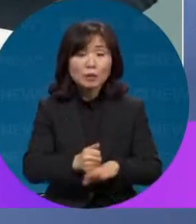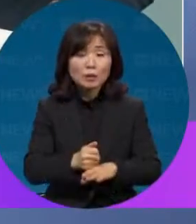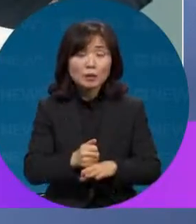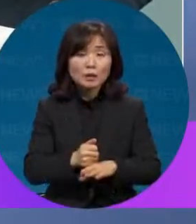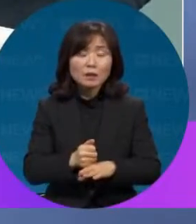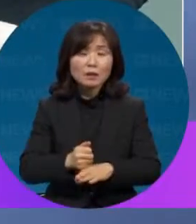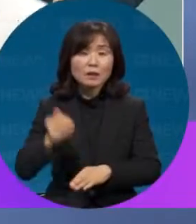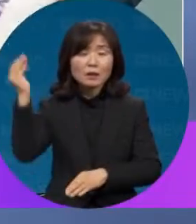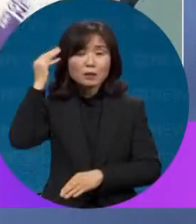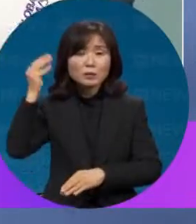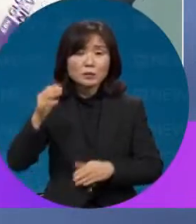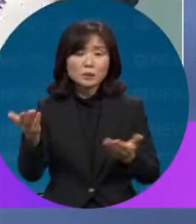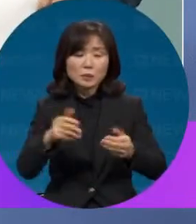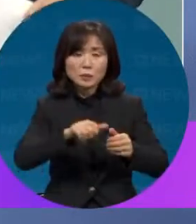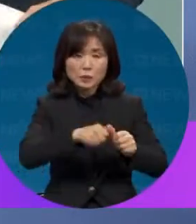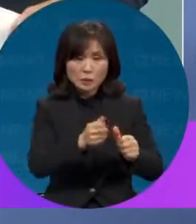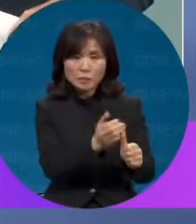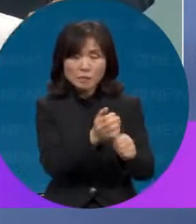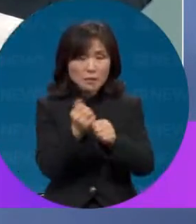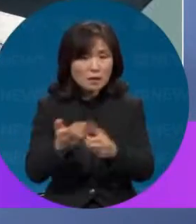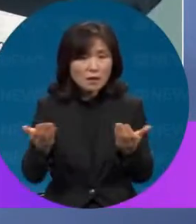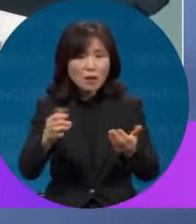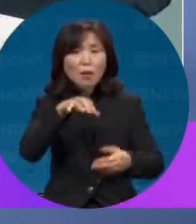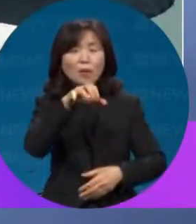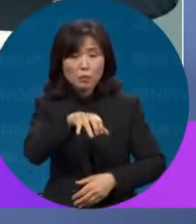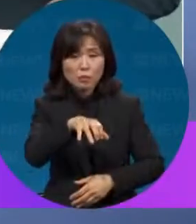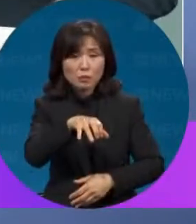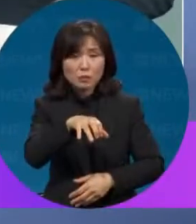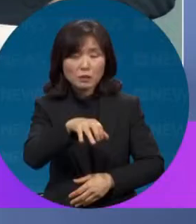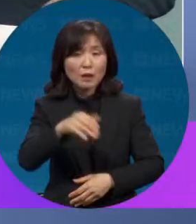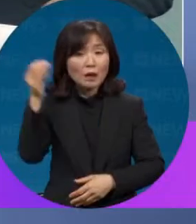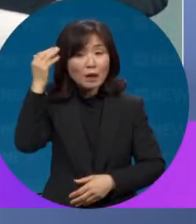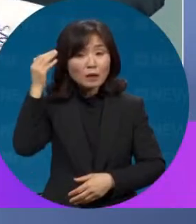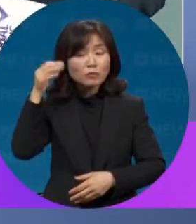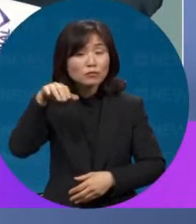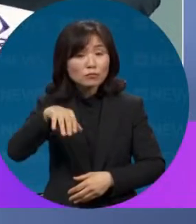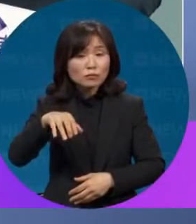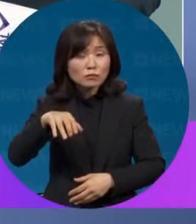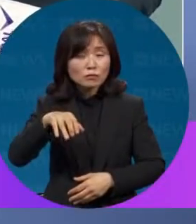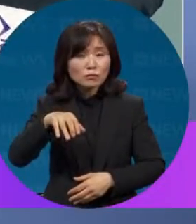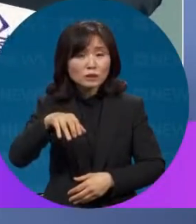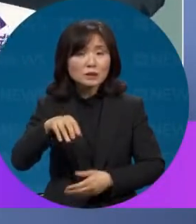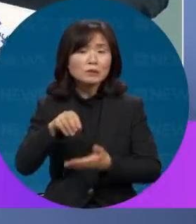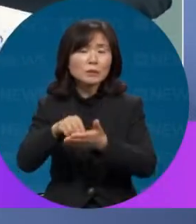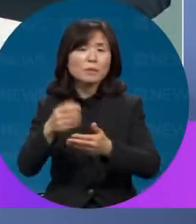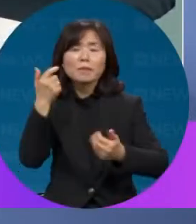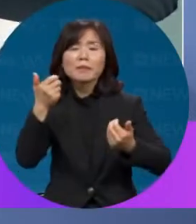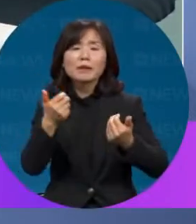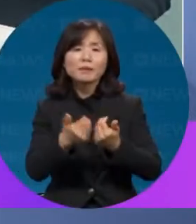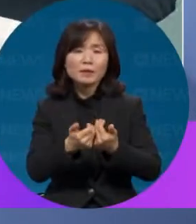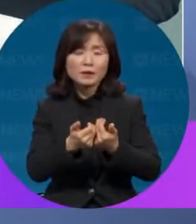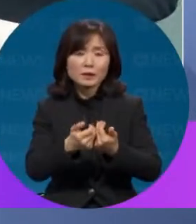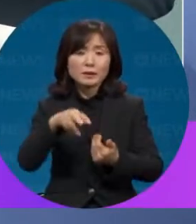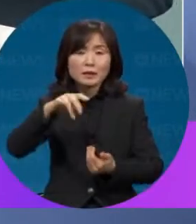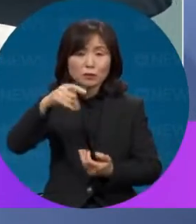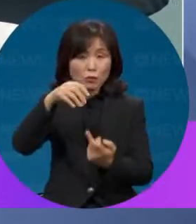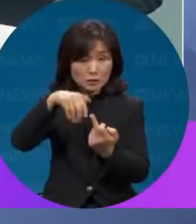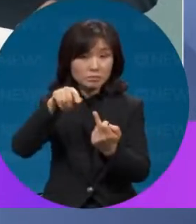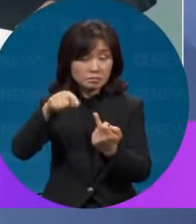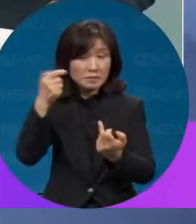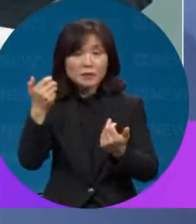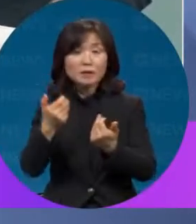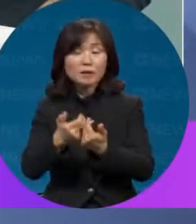출신 노동자 가 강제 노동 현장 이라면서 한국의 등 한국이 등록 에 반대하는 사도 광산을